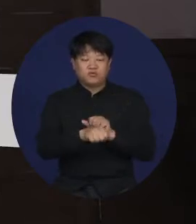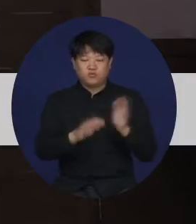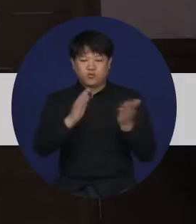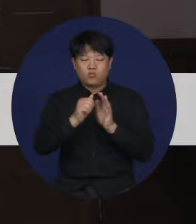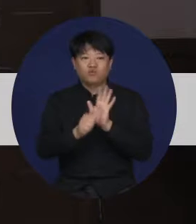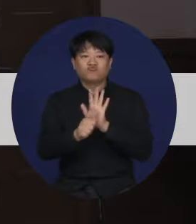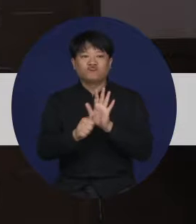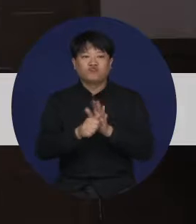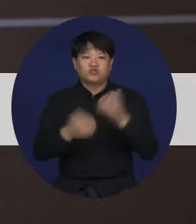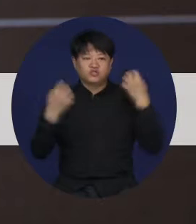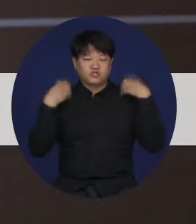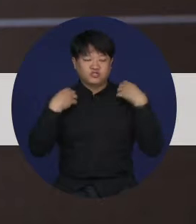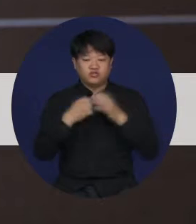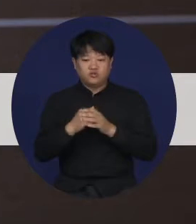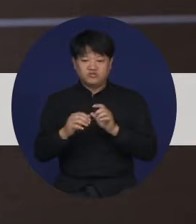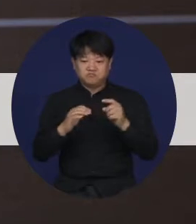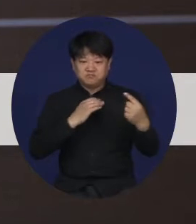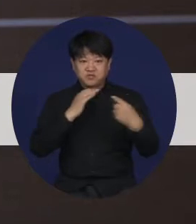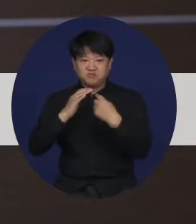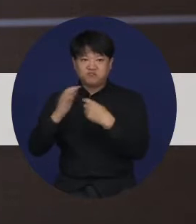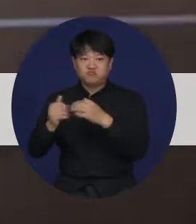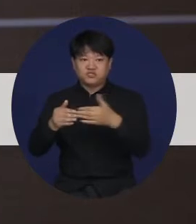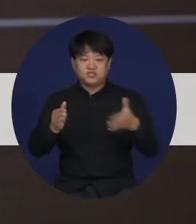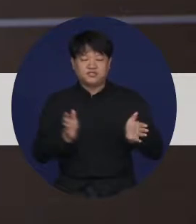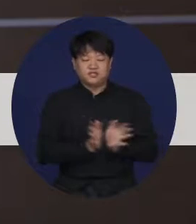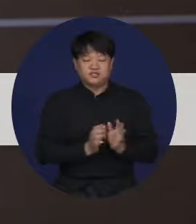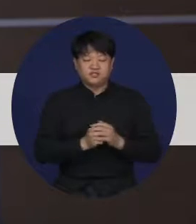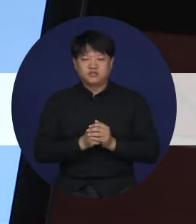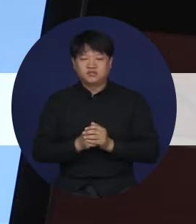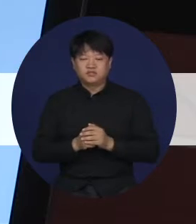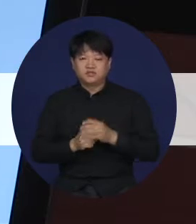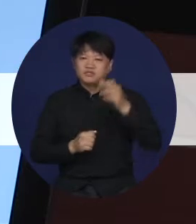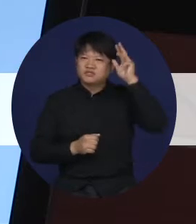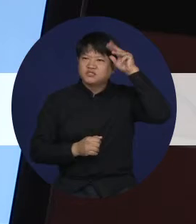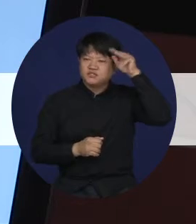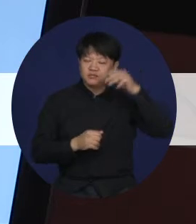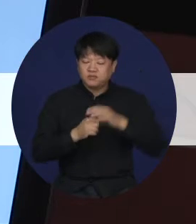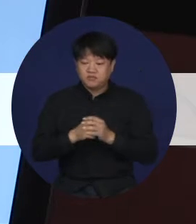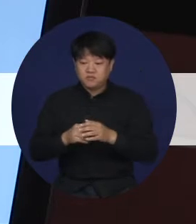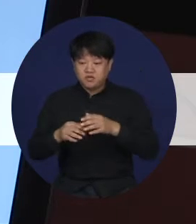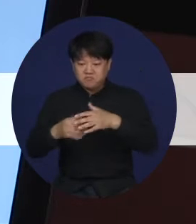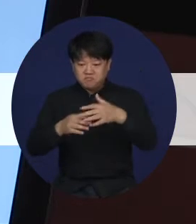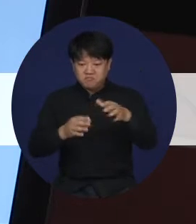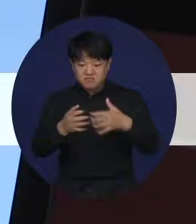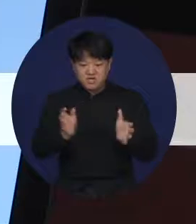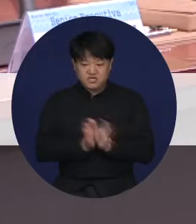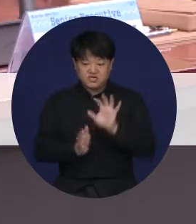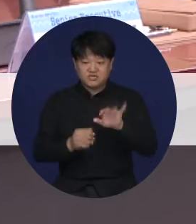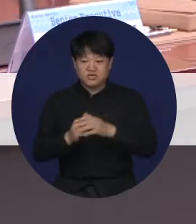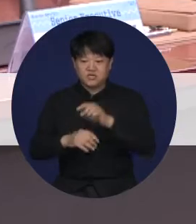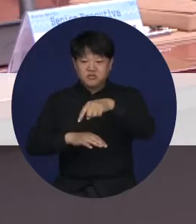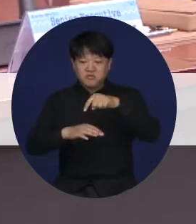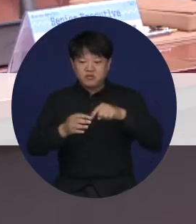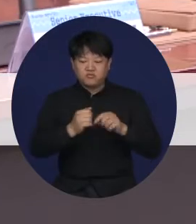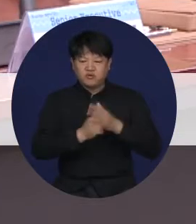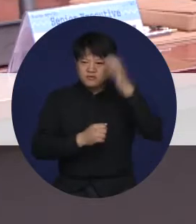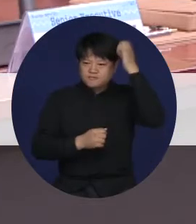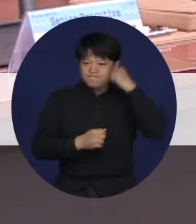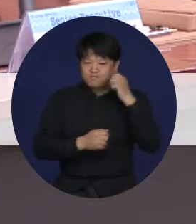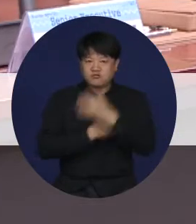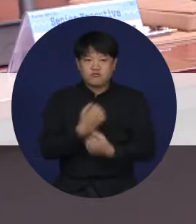싱가폴 0 0 훅 연청 행정 국장 등으로 구성된 방문단이 치매 보듯 말에 내 외부 인지 건강 환경